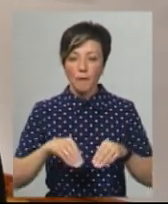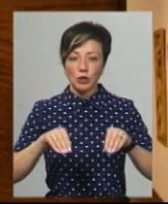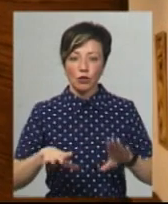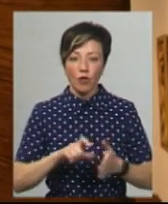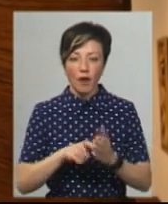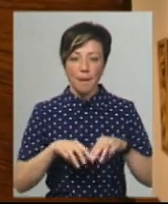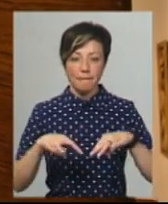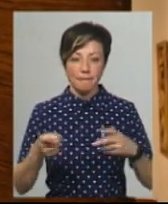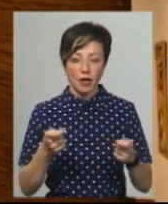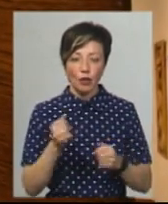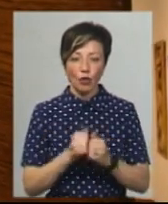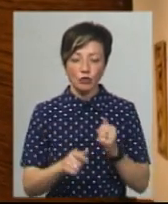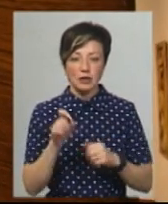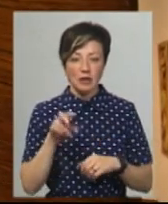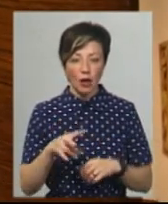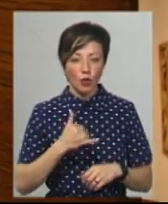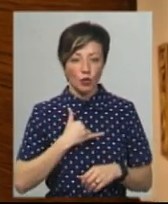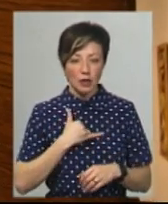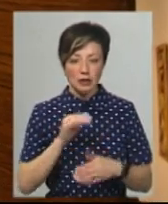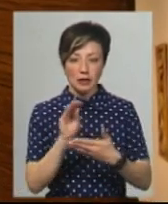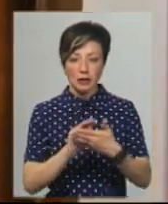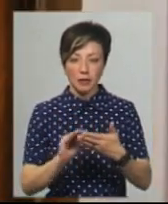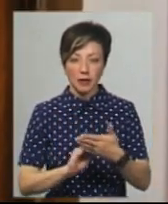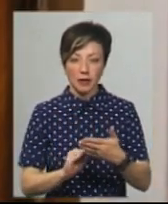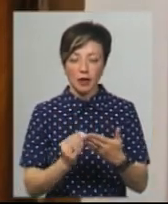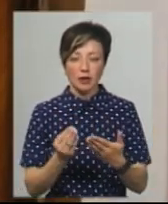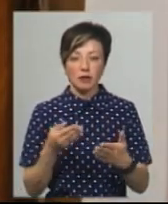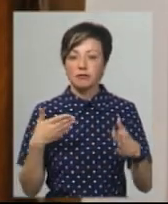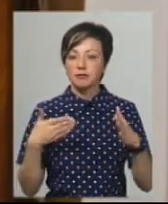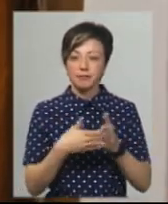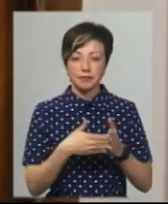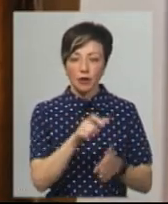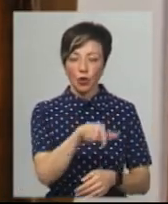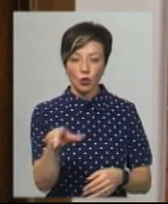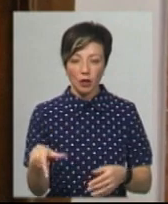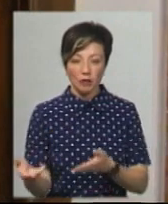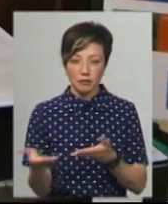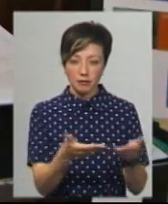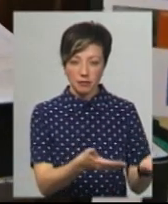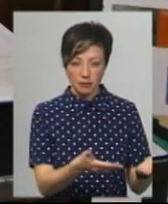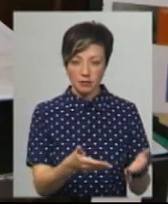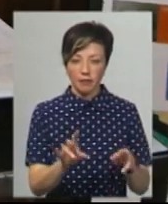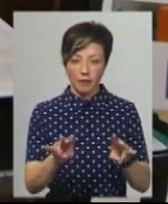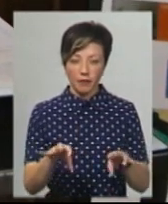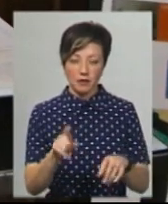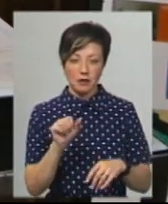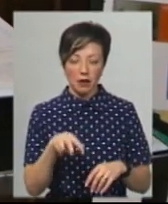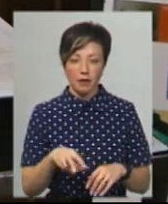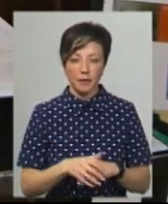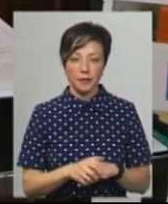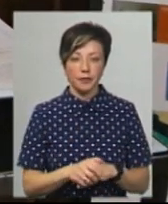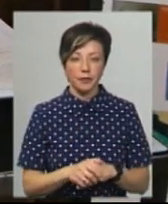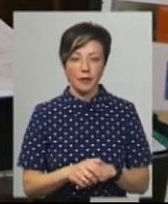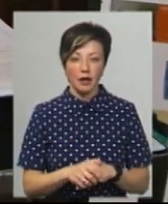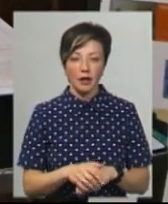означає, що на кожному залі у нас написана гранична чисельність людей, яка може одночасно перебувати у залі. Тобто за цим